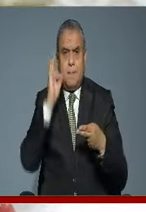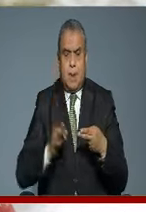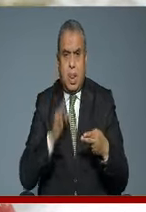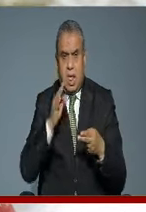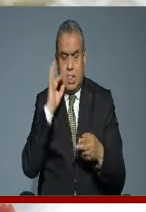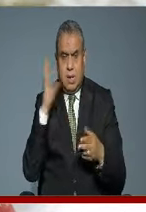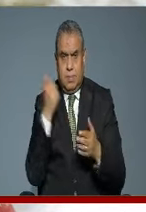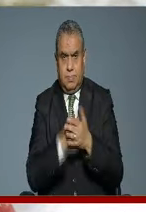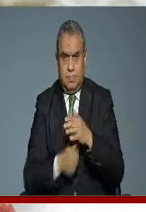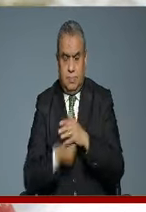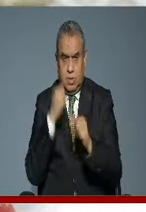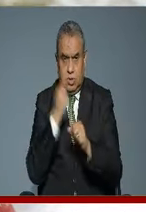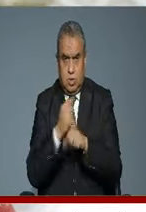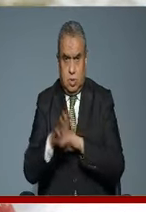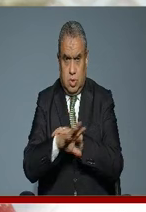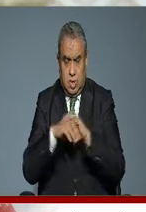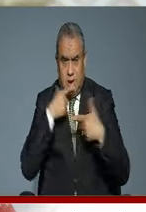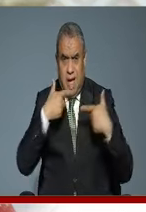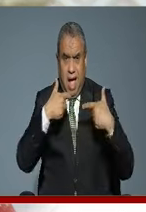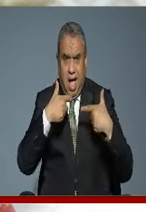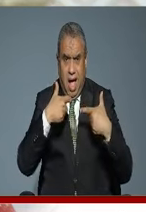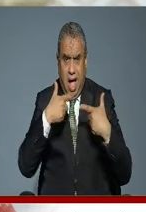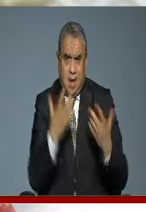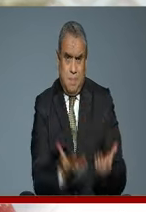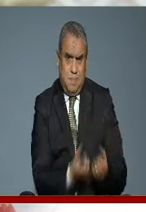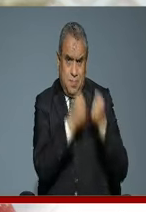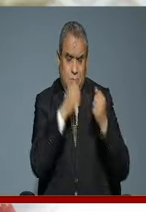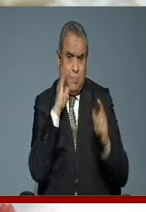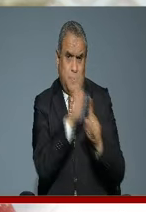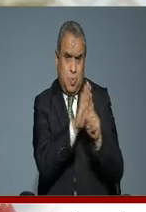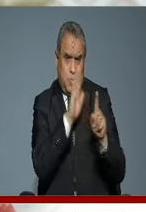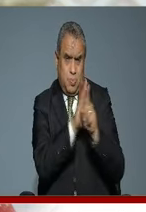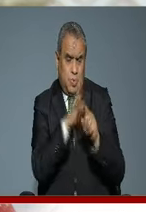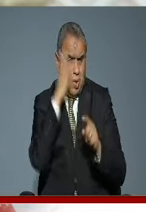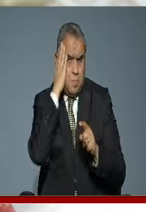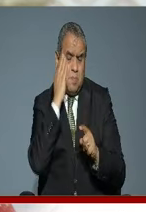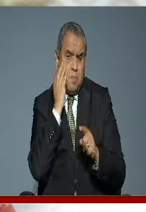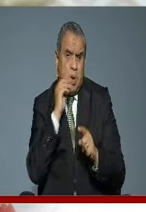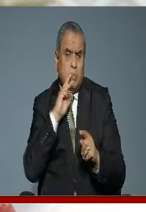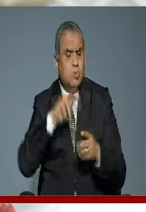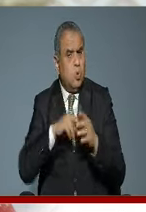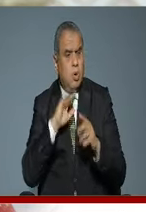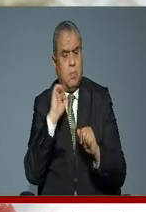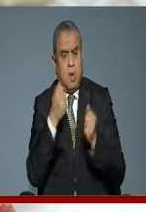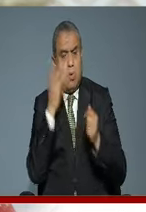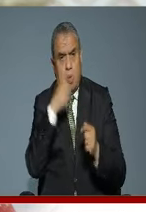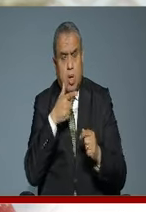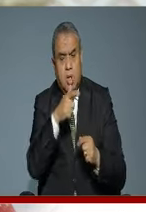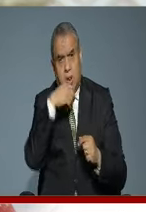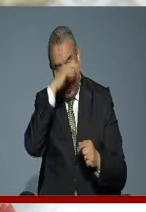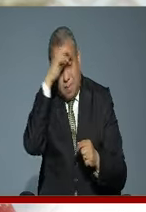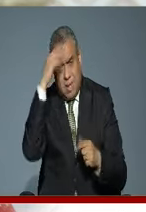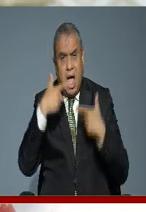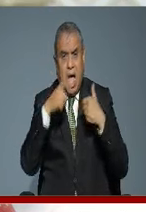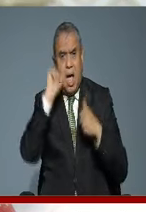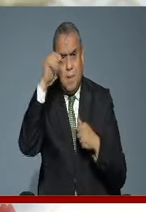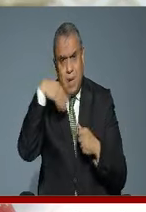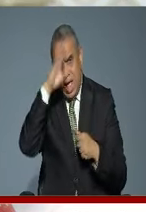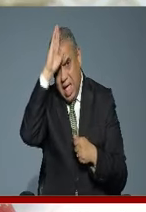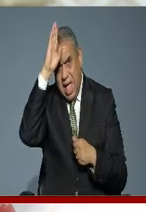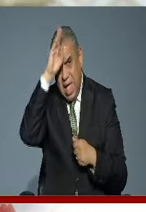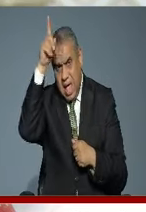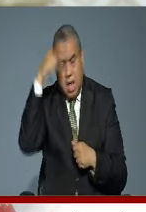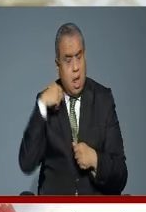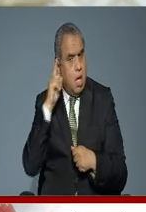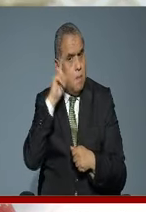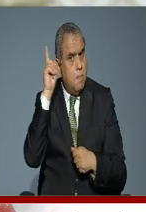وليس تشجيع الحرب. فإن الحروب الأخيرة التي شاهدناها وغزو عراق مثلا، فلم يكن هناك